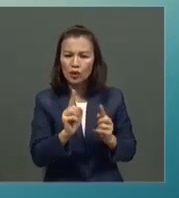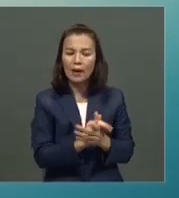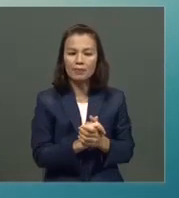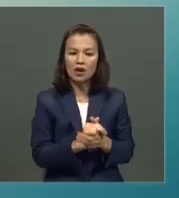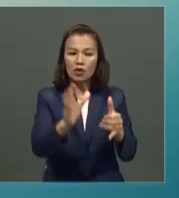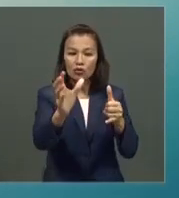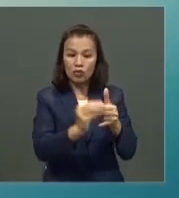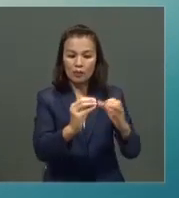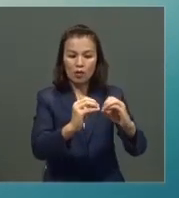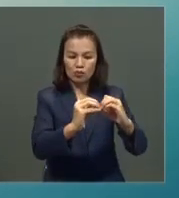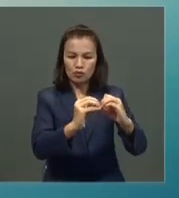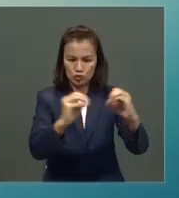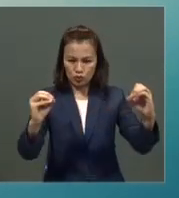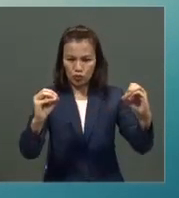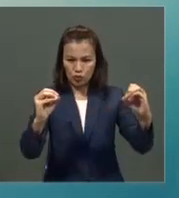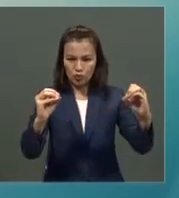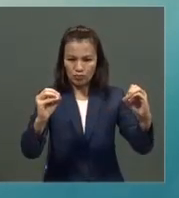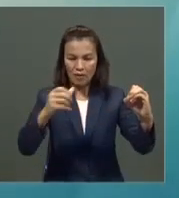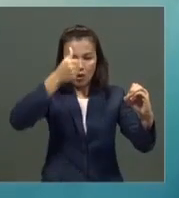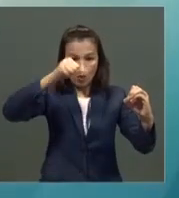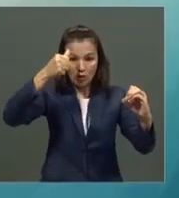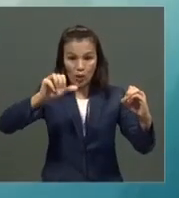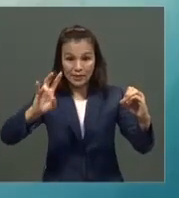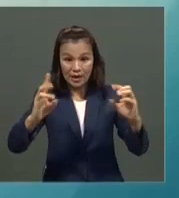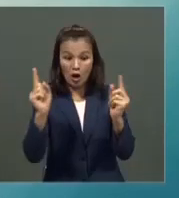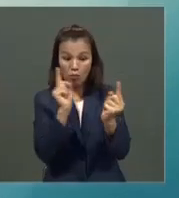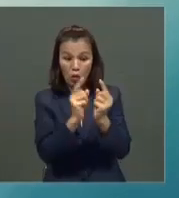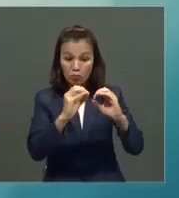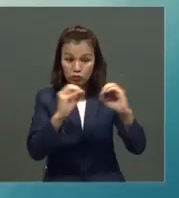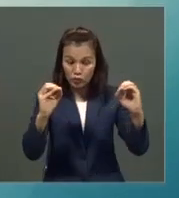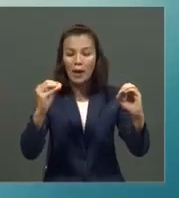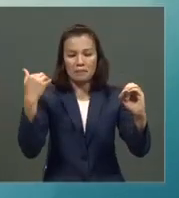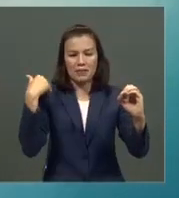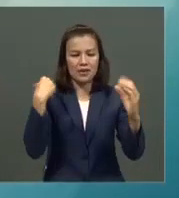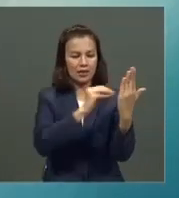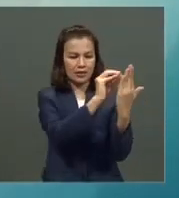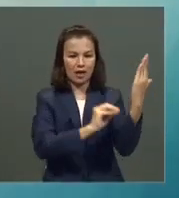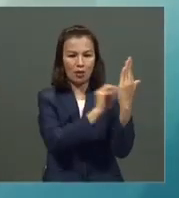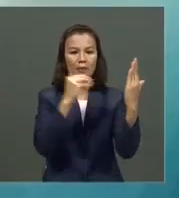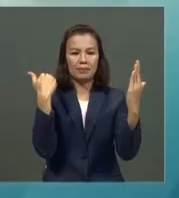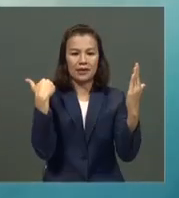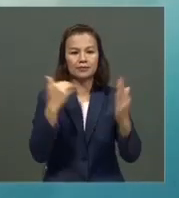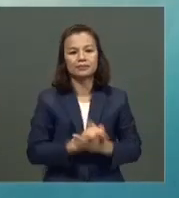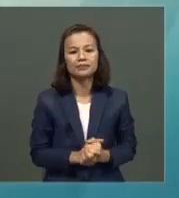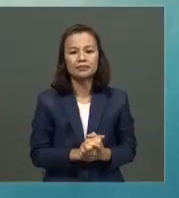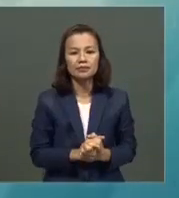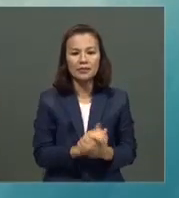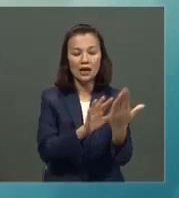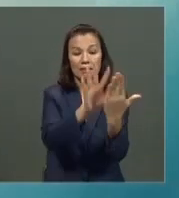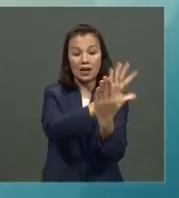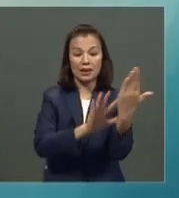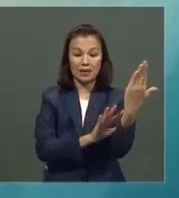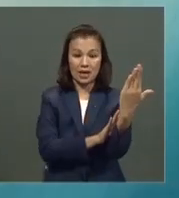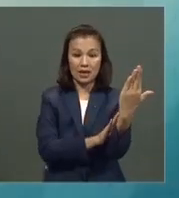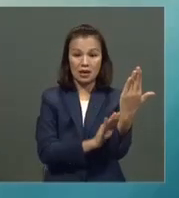ติดเชื้อเป็น0มากเกิน7วันแล้วหลายพื้นที่ทีเดียวค่ะในส่วนของการติดเชื้อภายในประเทศมาดูร